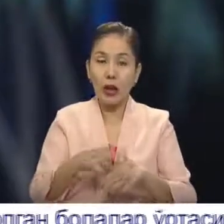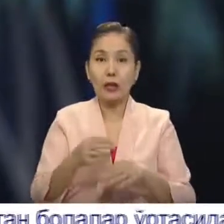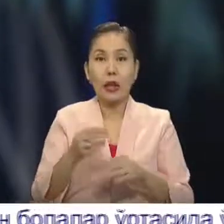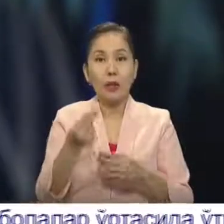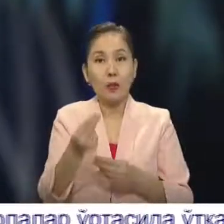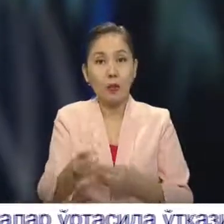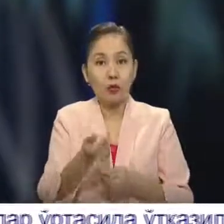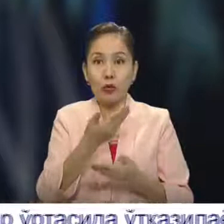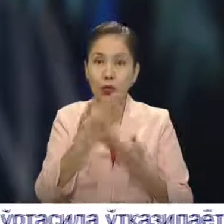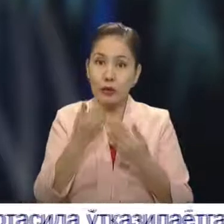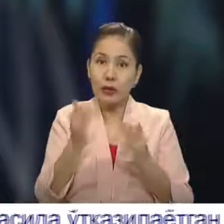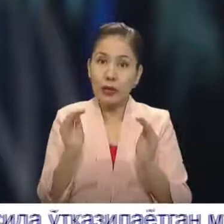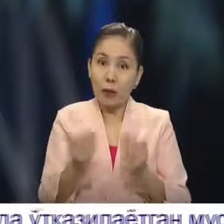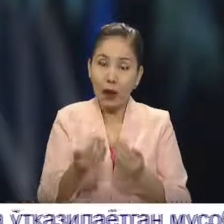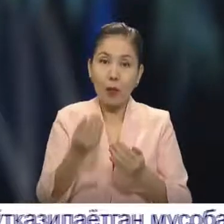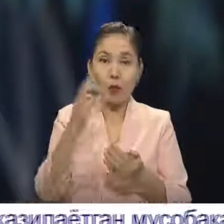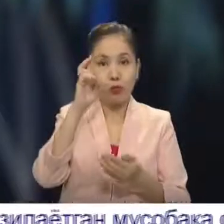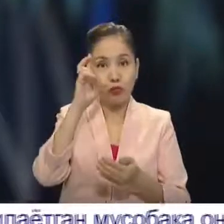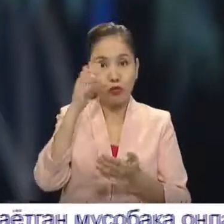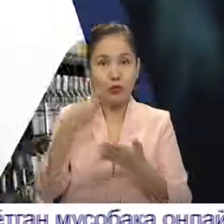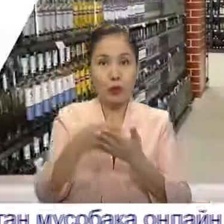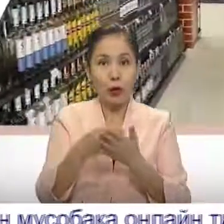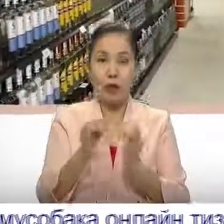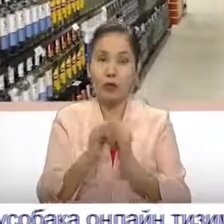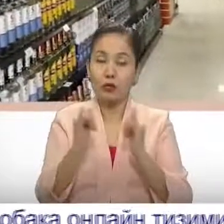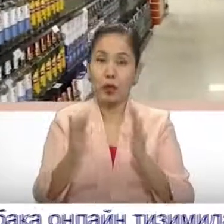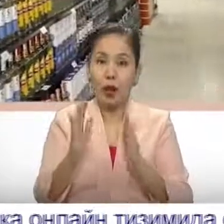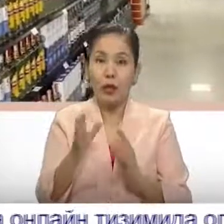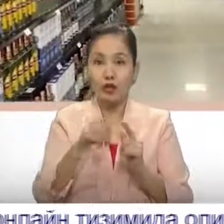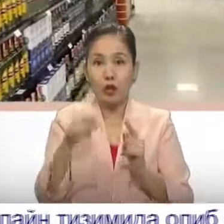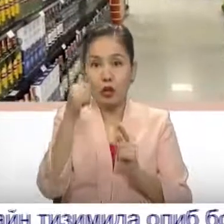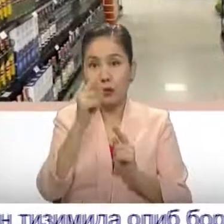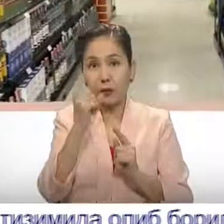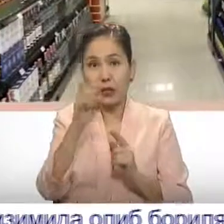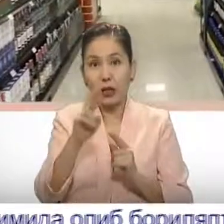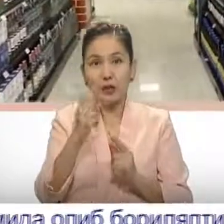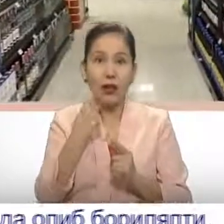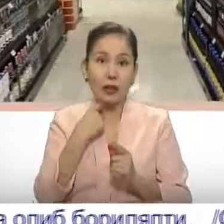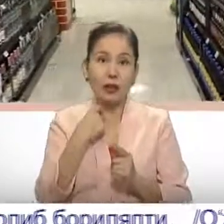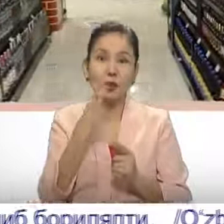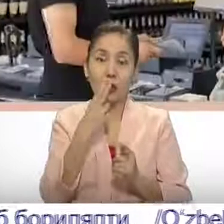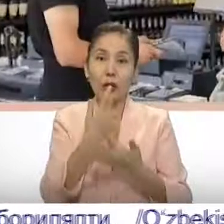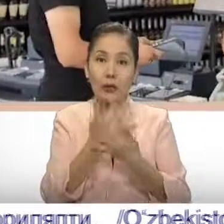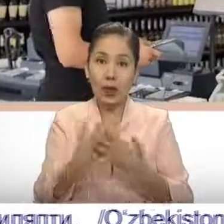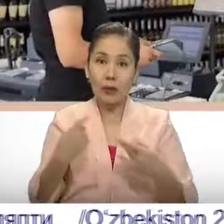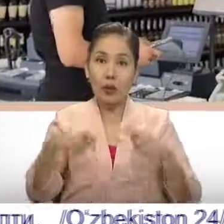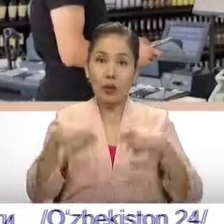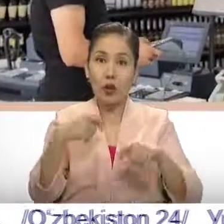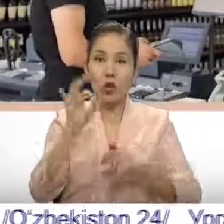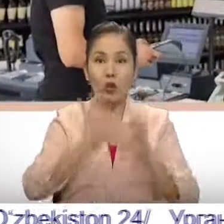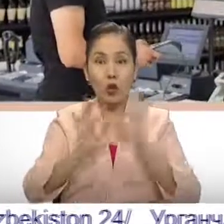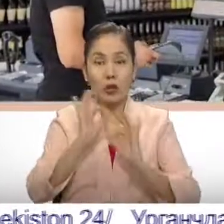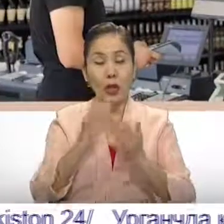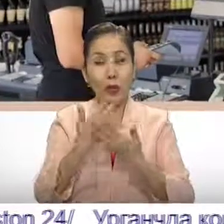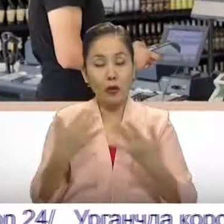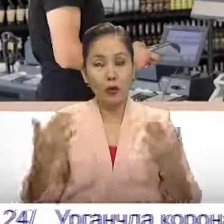holatlari kamayib, byudjet tushumlari oshib boradi. Joriy yil 1-yanvardan alkogol va tamaki mahsulotlari, dori-darmon savdosi